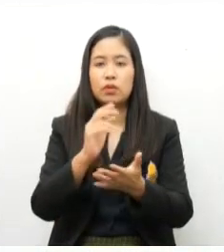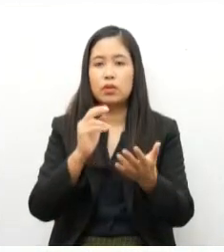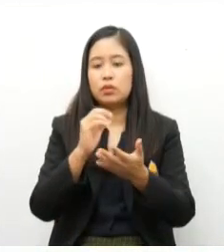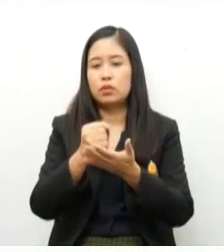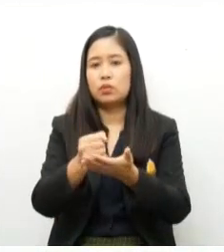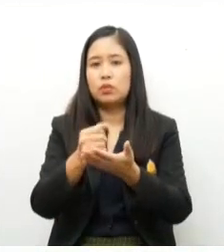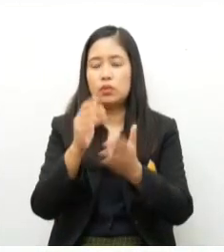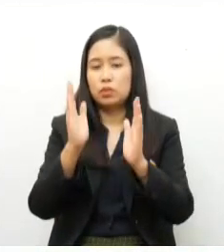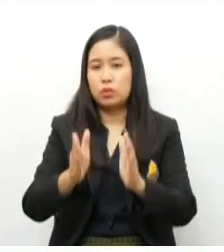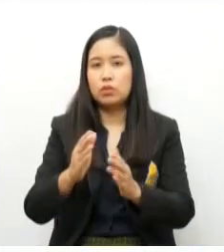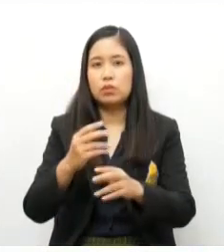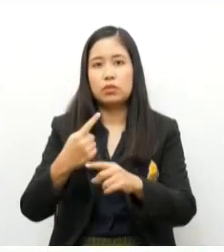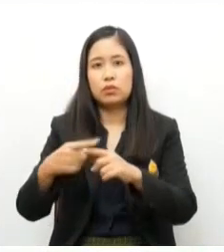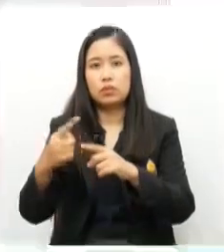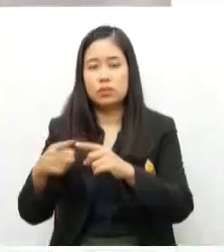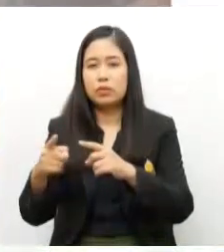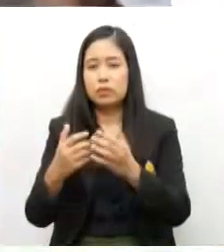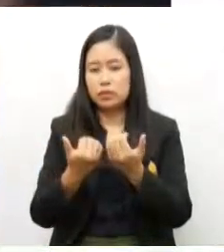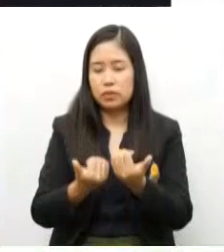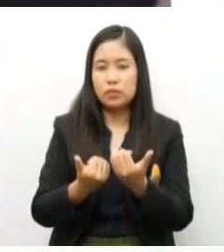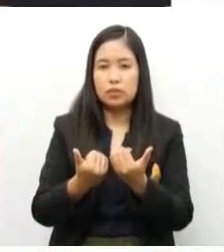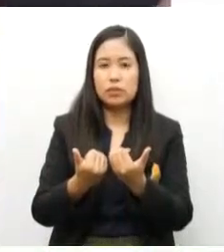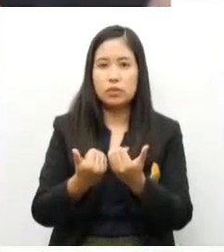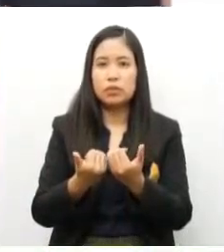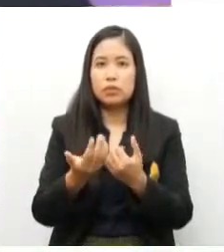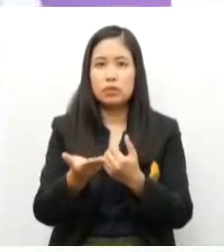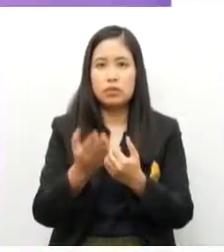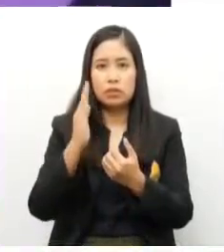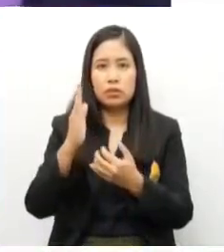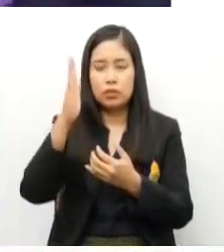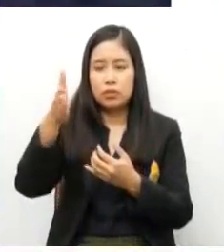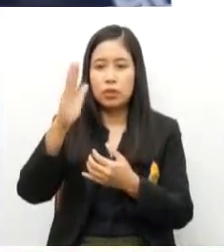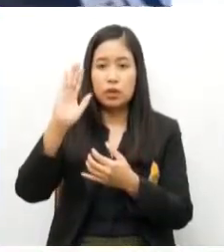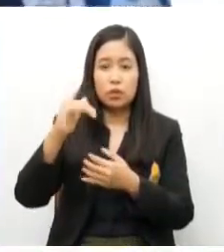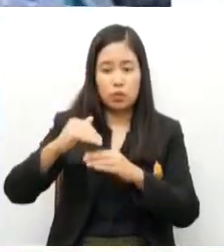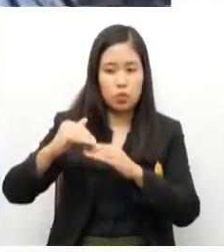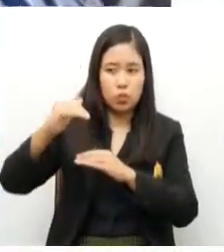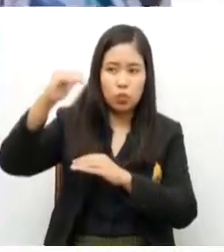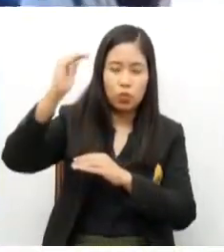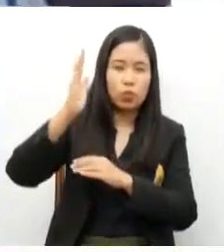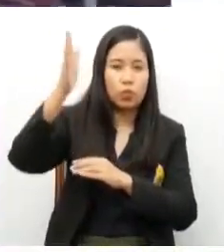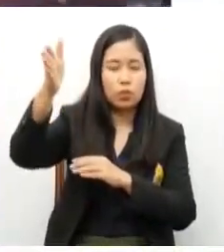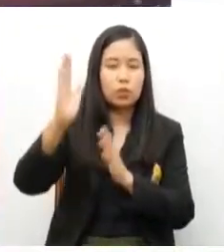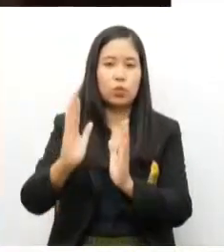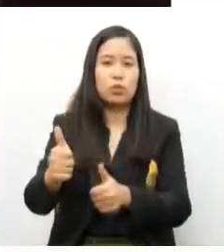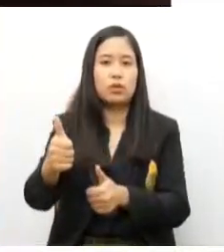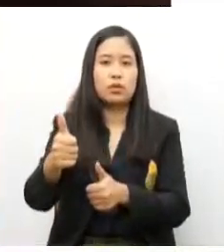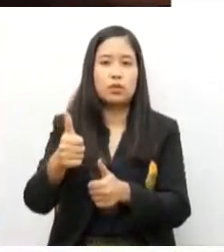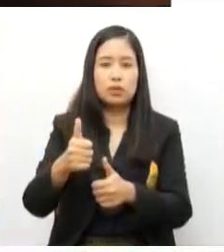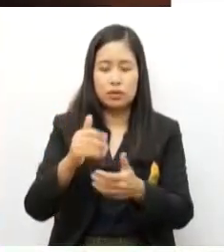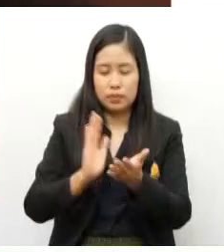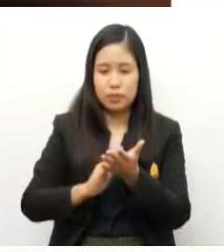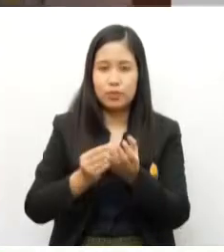ซึ่งผมคิดว่าสิ่งเหล่านี้จะหล่อหลอมเขาให้โตเป็นผู้ใหญ่ในอนาคตได้เป็นอย่างดีนะครับก็ขอชื่นชมไว้ในโอกาสนี้น